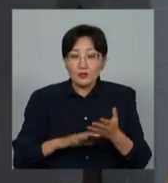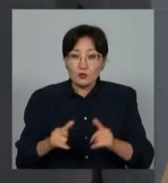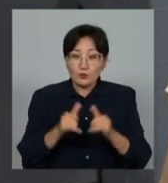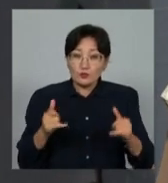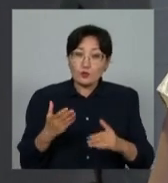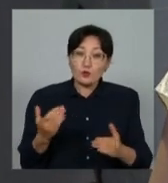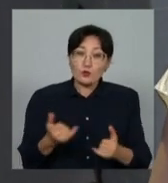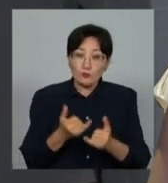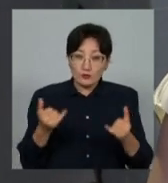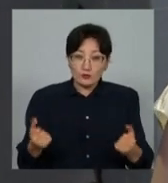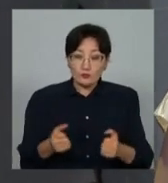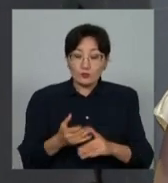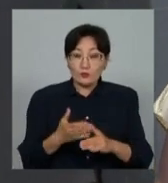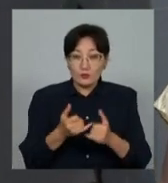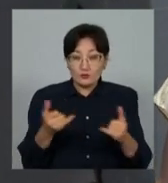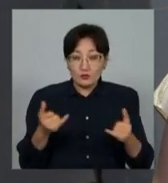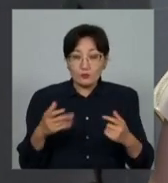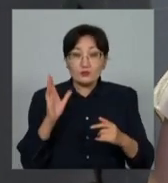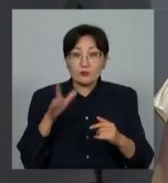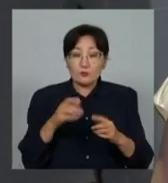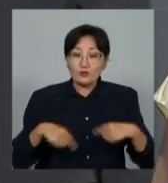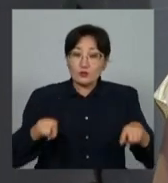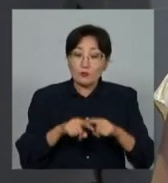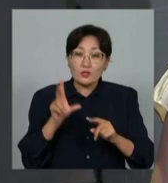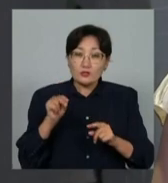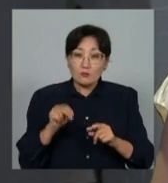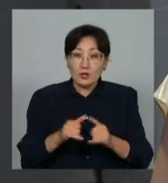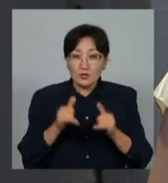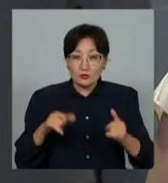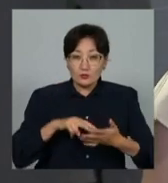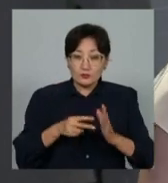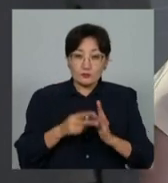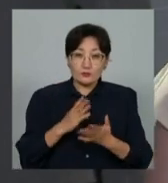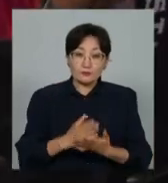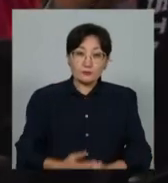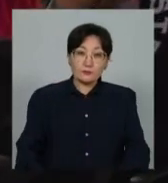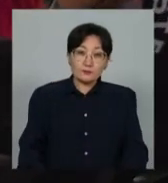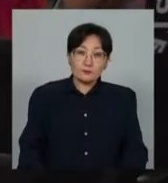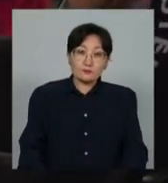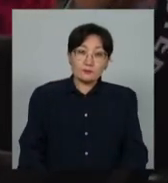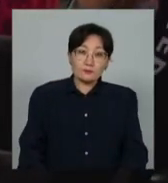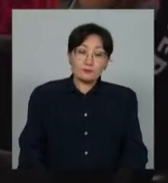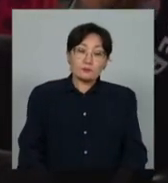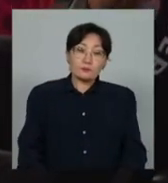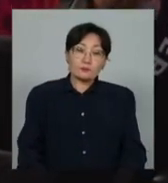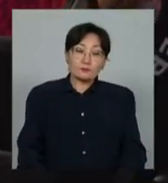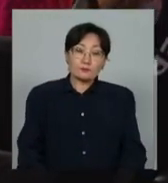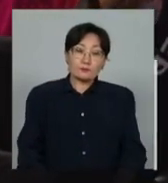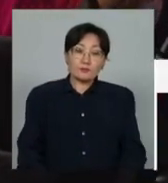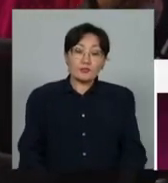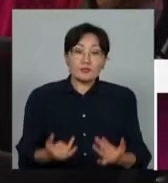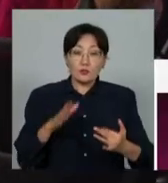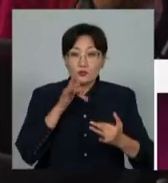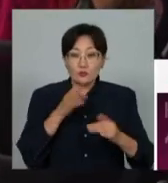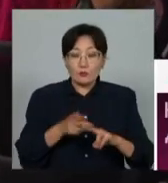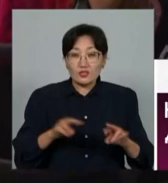дамуына қолдау көрсету. Алдағы уақытта мұндай орталықтардың санын арттыруды көздеп отырмыз. В данный момент мы реализуем проект. Қазіргі